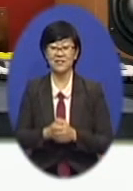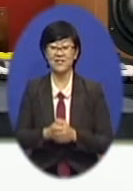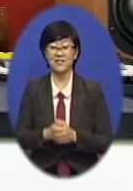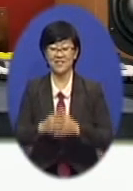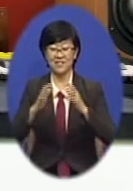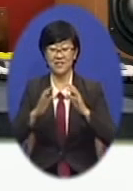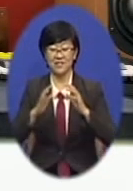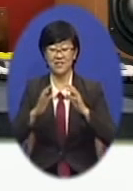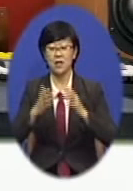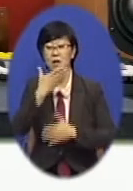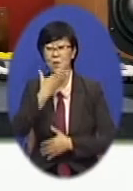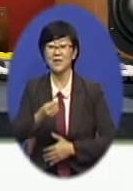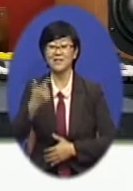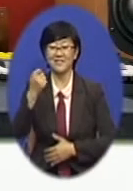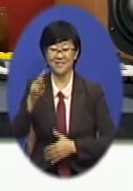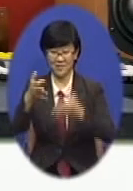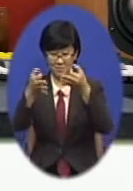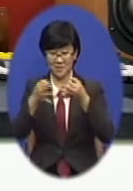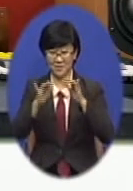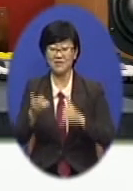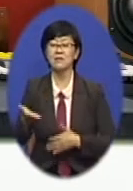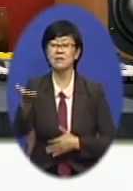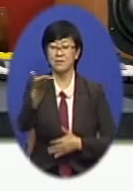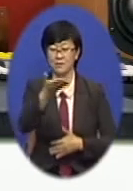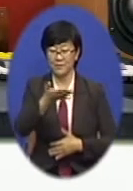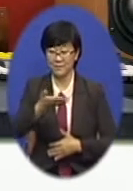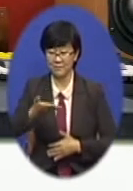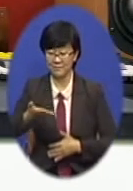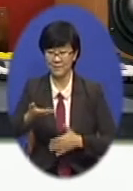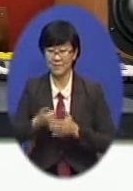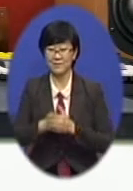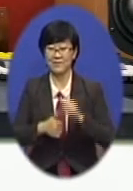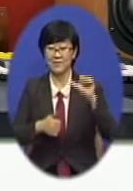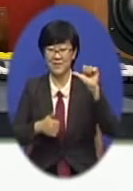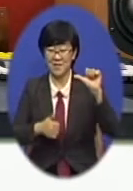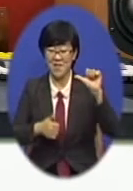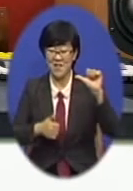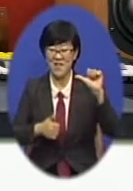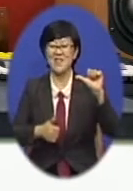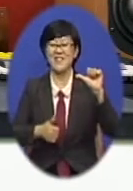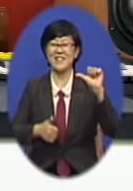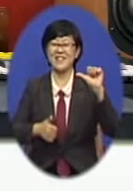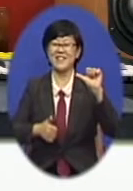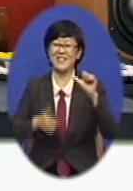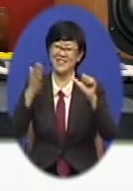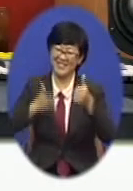국민 복지 TV를 시청하시는 모든 분들께요. 네. 5번을 찍어 달라고